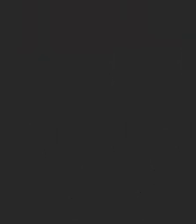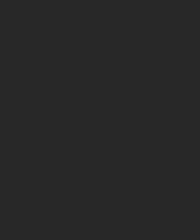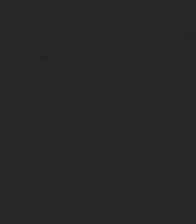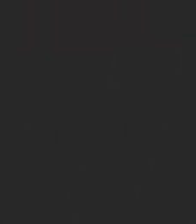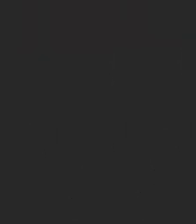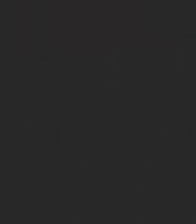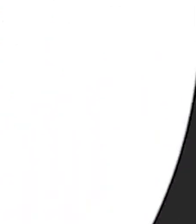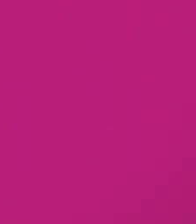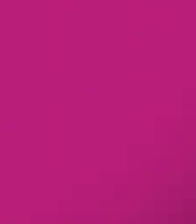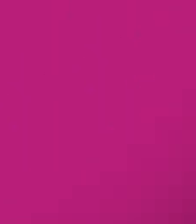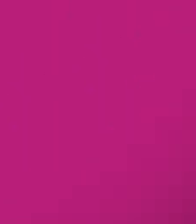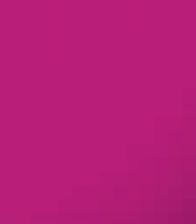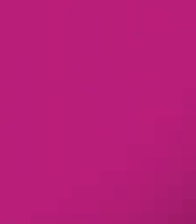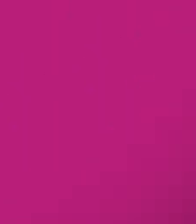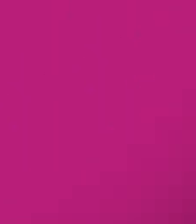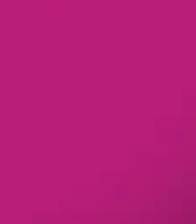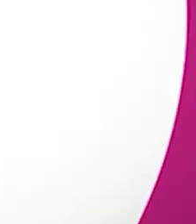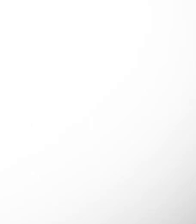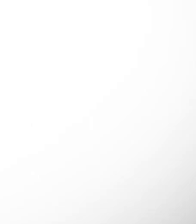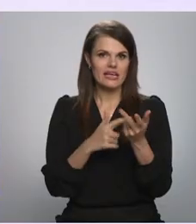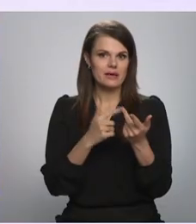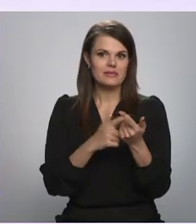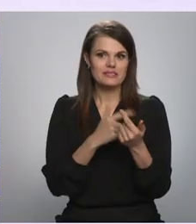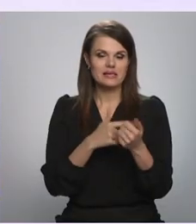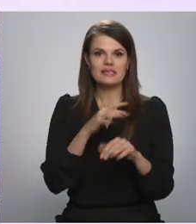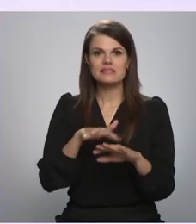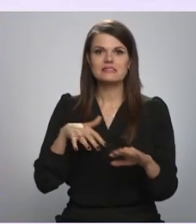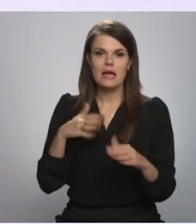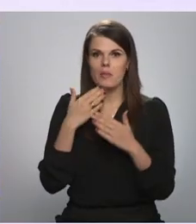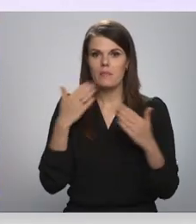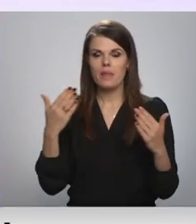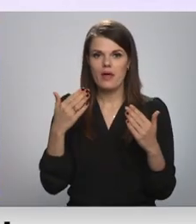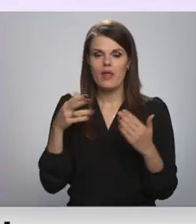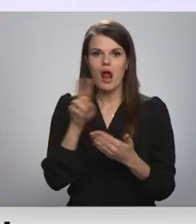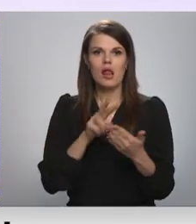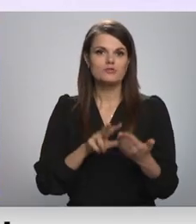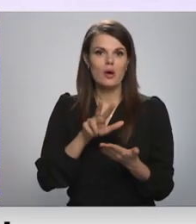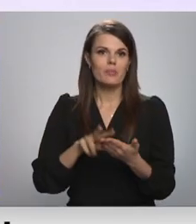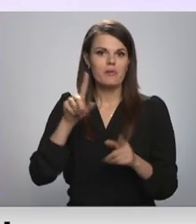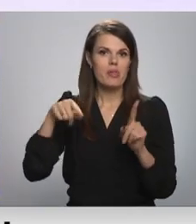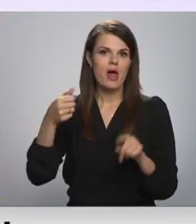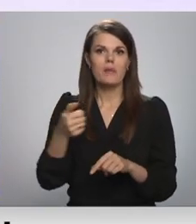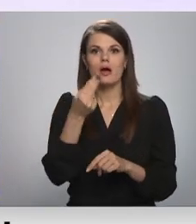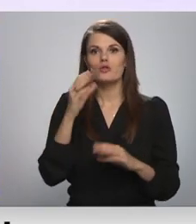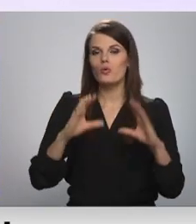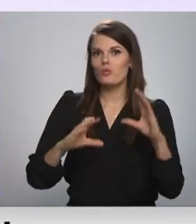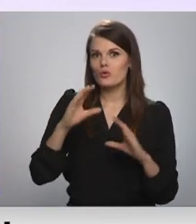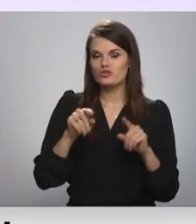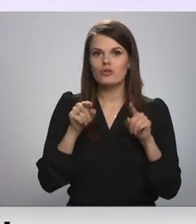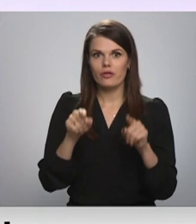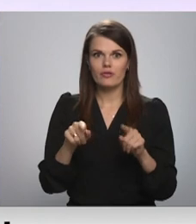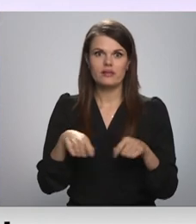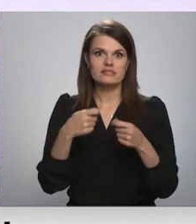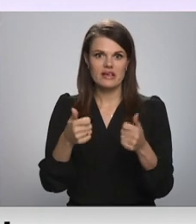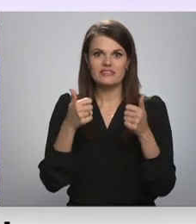Re, viss ēters ir te! Saima galīgajā lasījumā ir pieņēmusi nākamā gada budžetu, un tas ir nesis